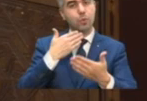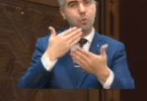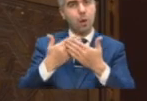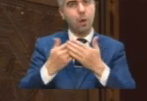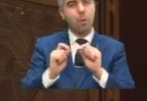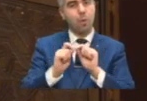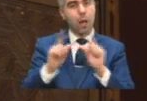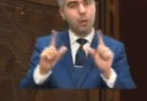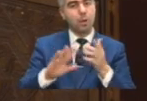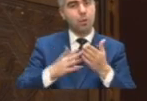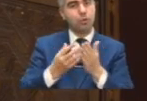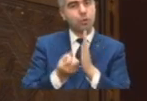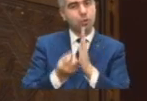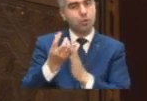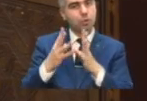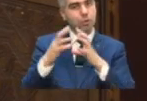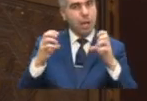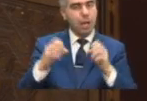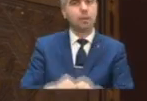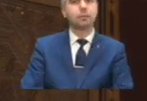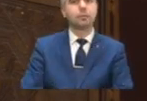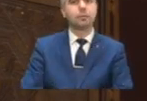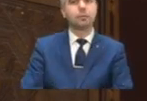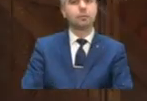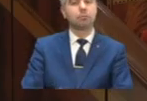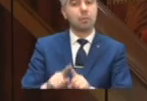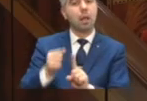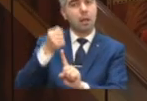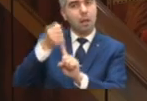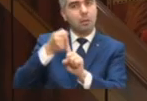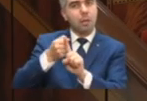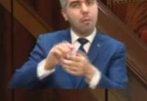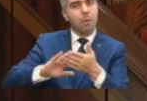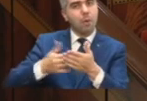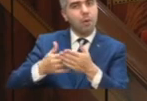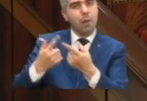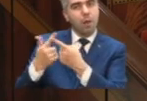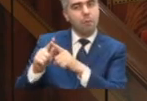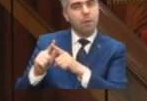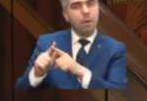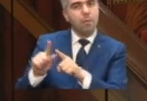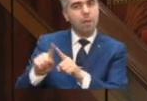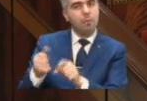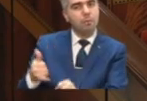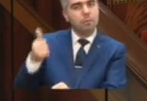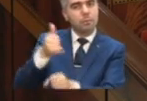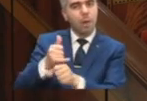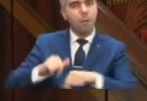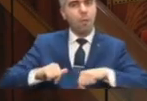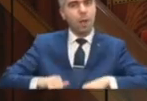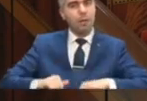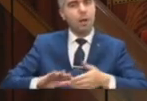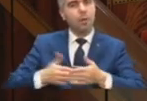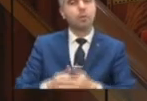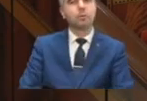التوضيحات والمعطيات التي تقدمت بها وعلى حجم المجهودات التي تبذلونها على رأس هذه الوزارة وعلى